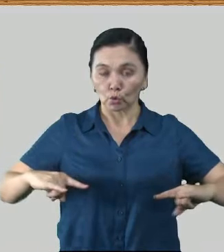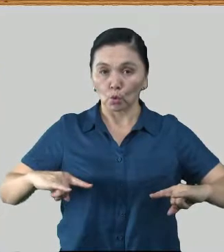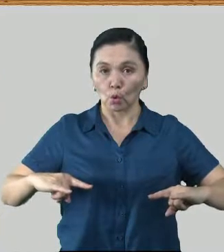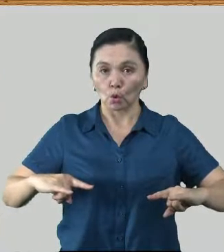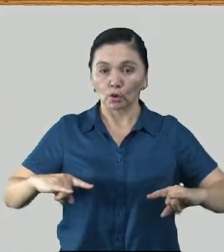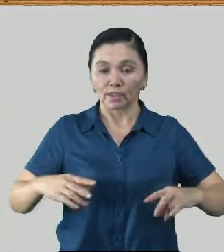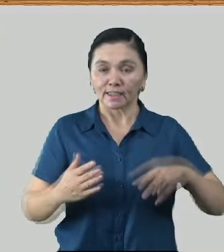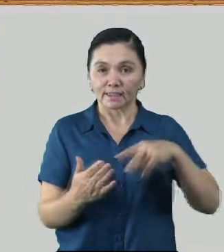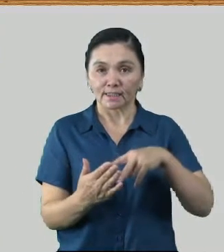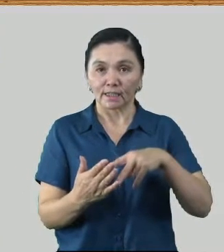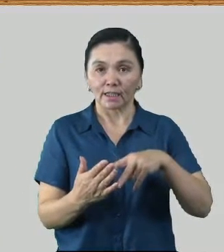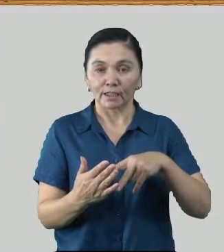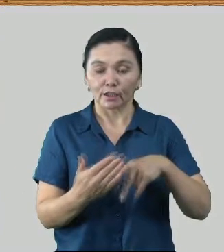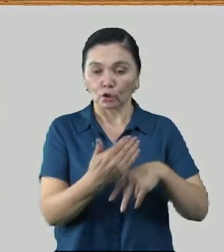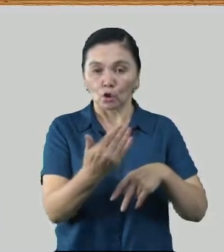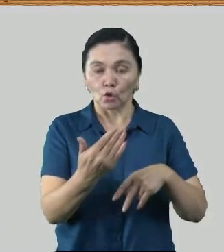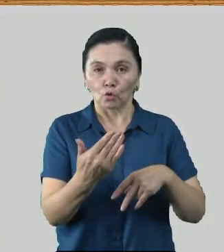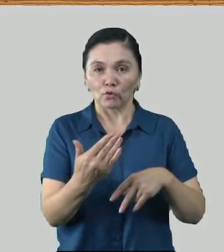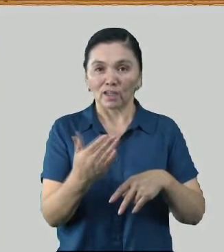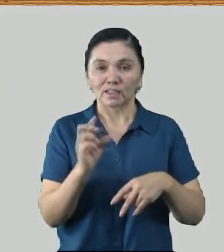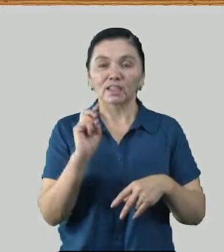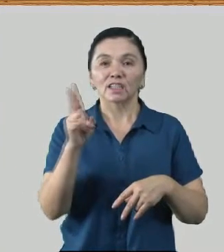Стол стоит у вас в квартире.